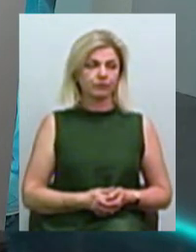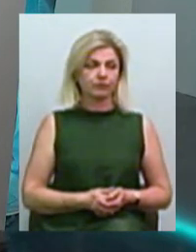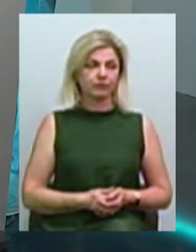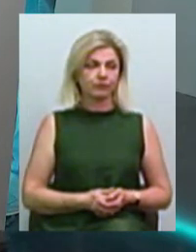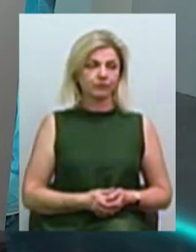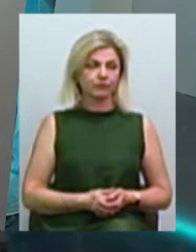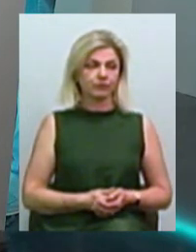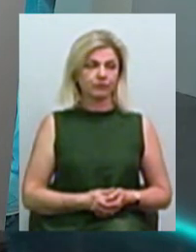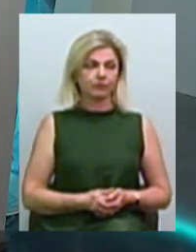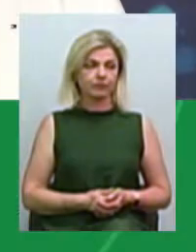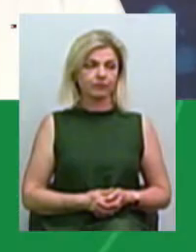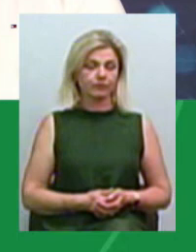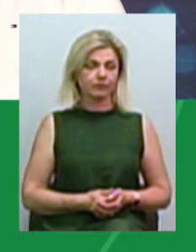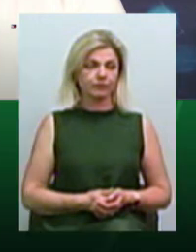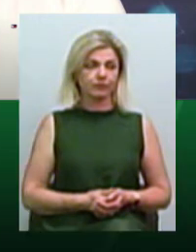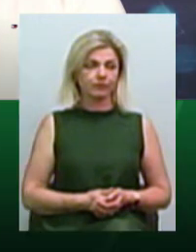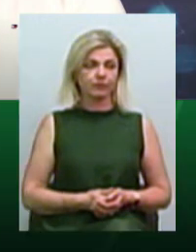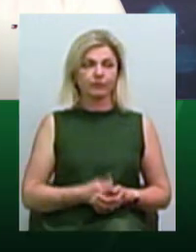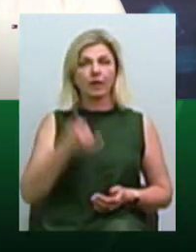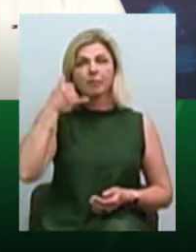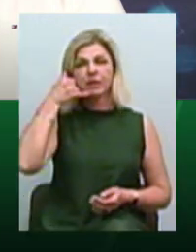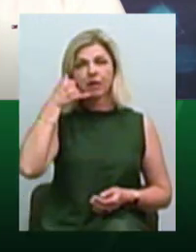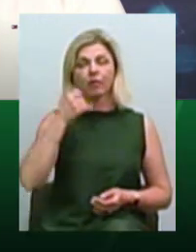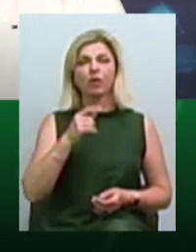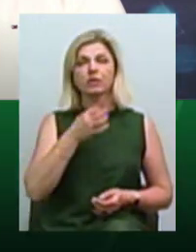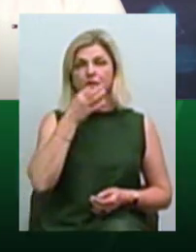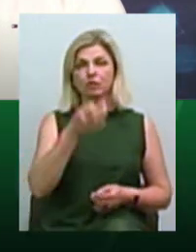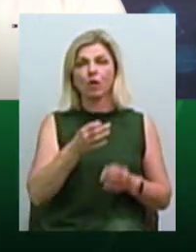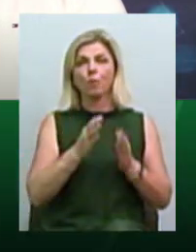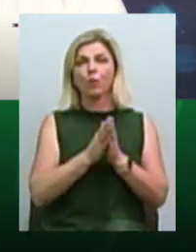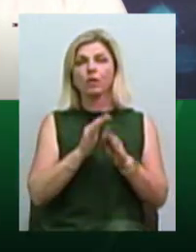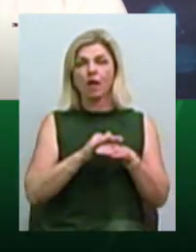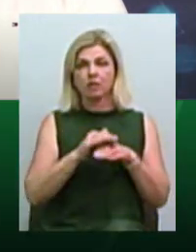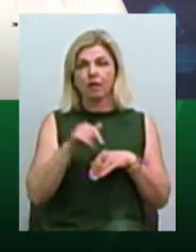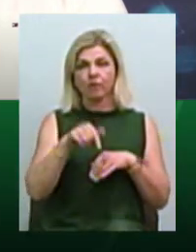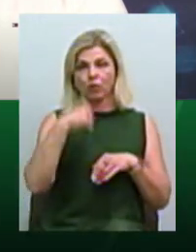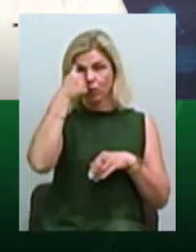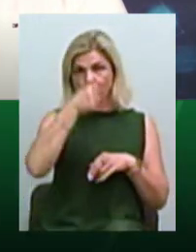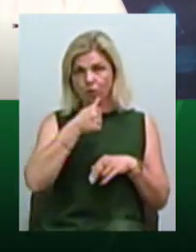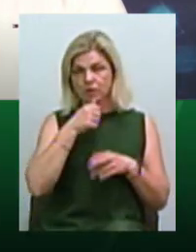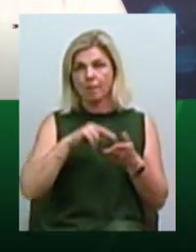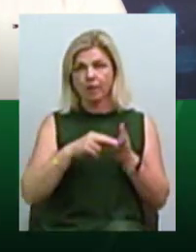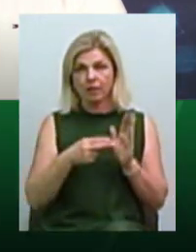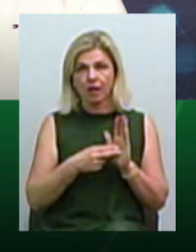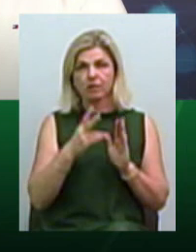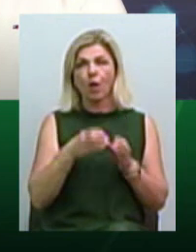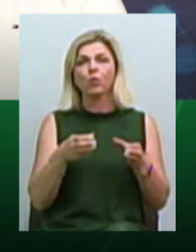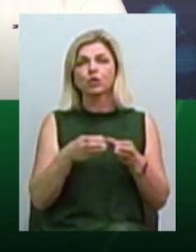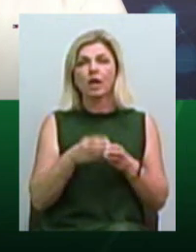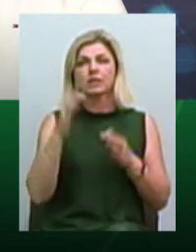Добрий. Скажіть, будь ласка, в цьому році плануються якісь роботи на участку